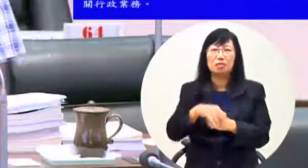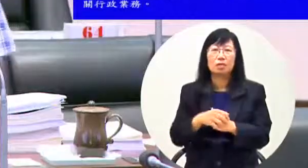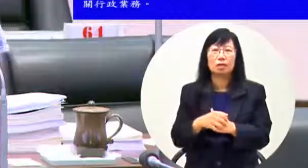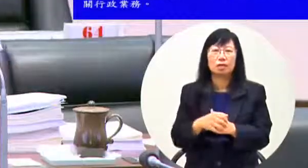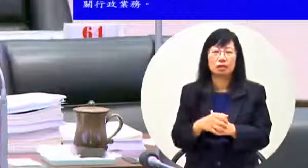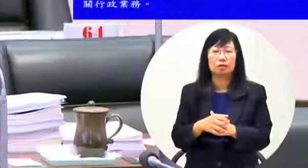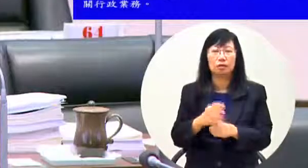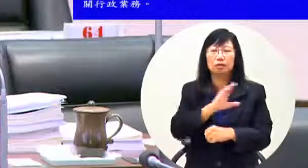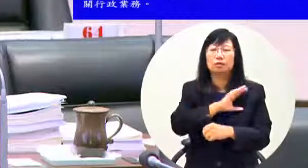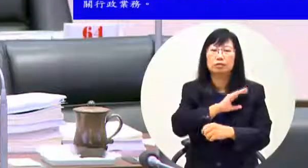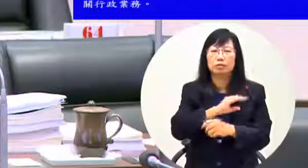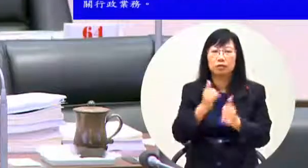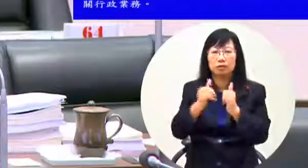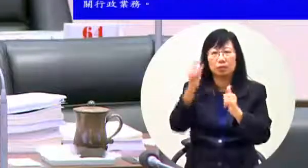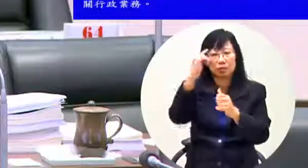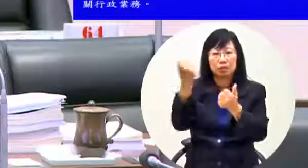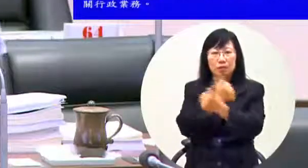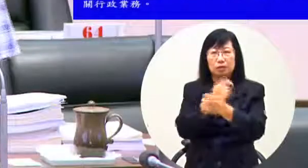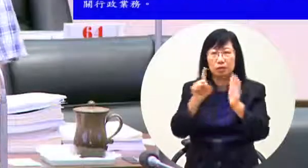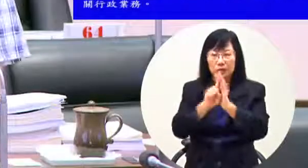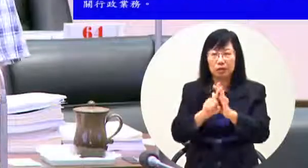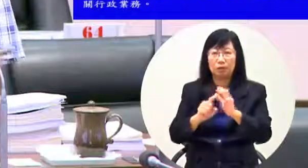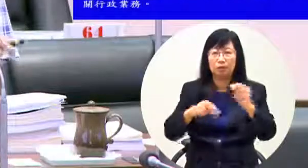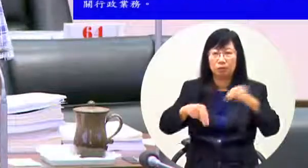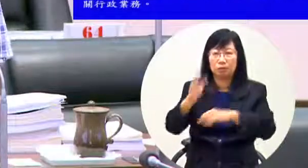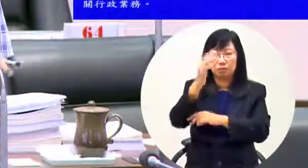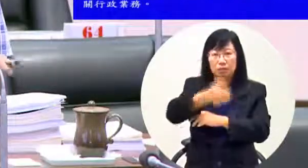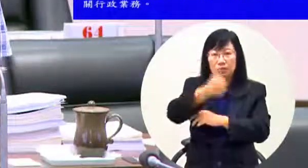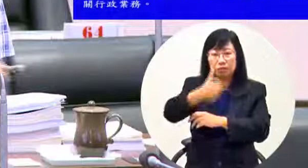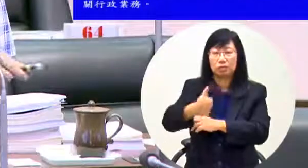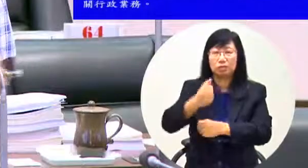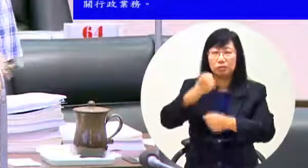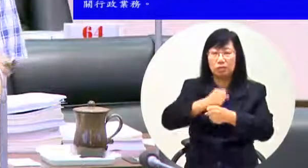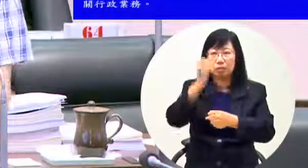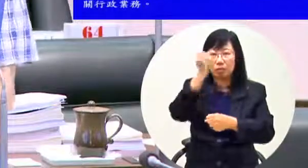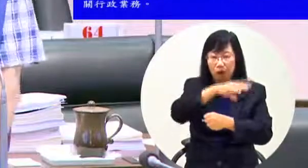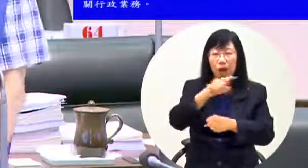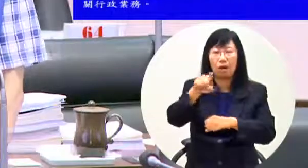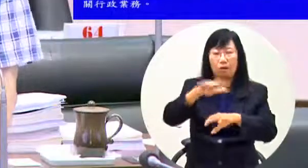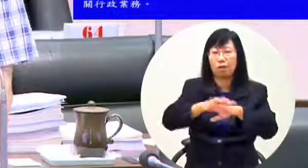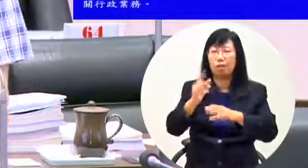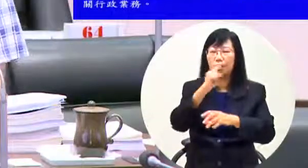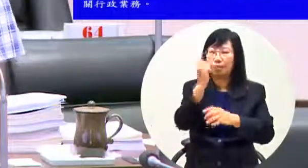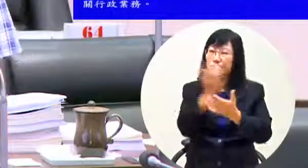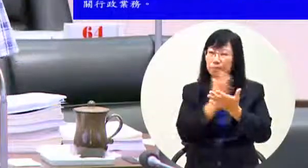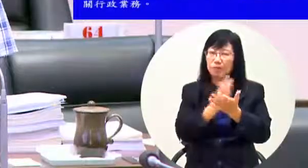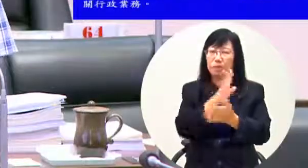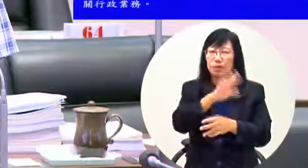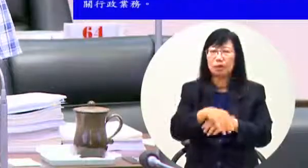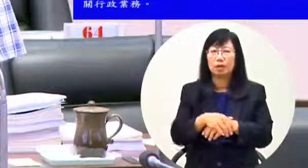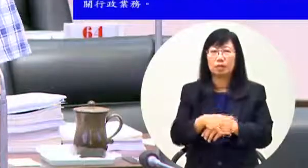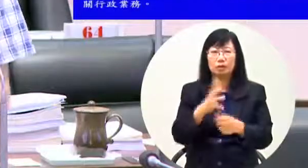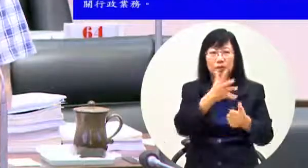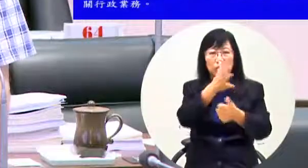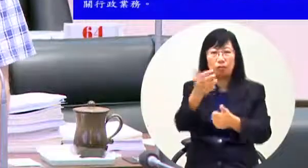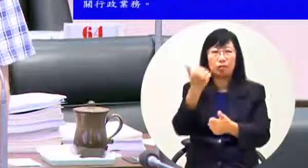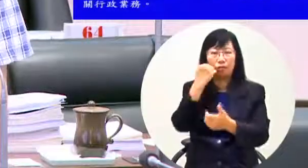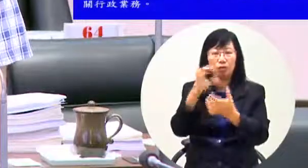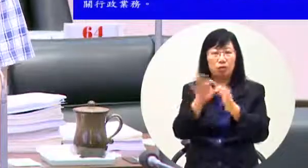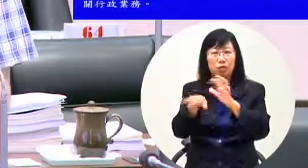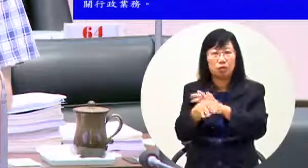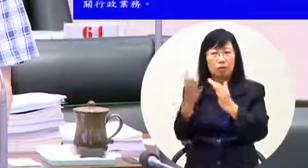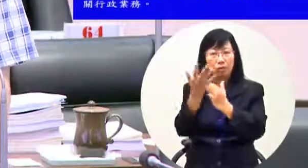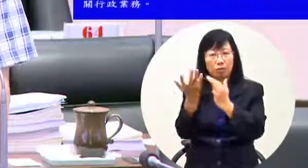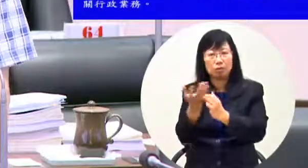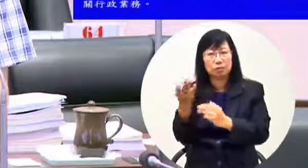难免的嘛。但是在法理上各方面空间啊，什么财务方面，高雄大学哈，还